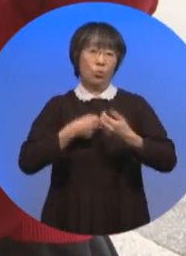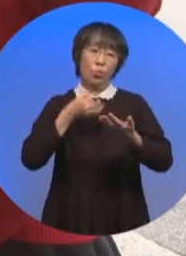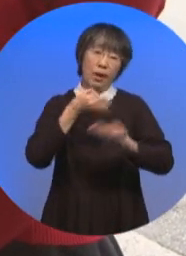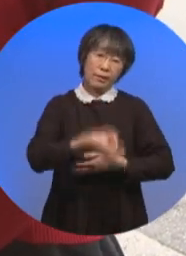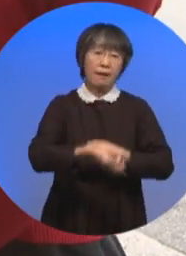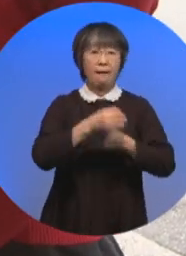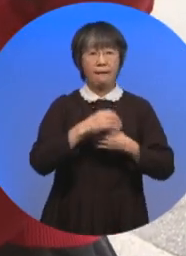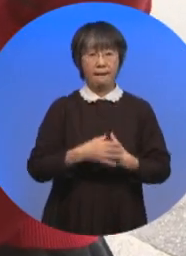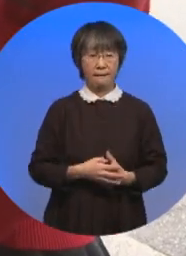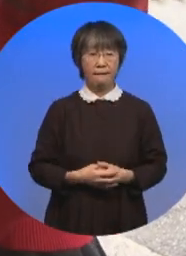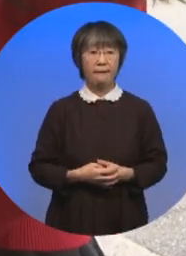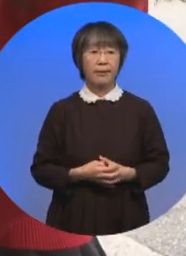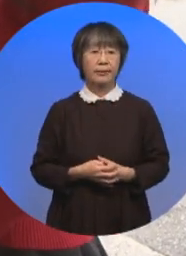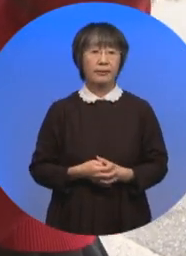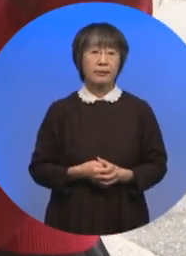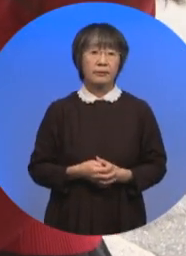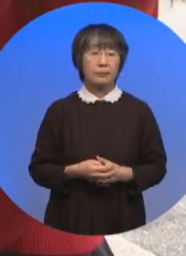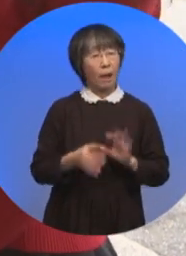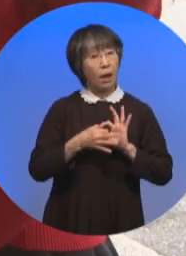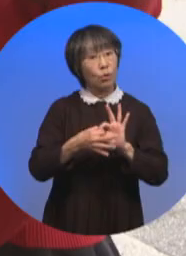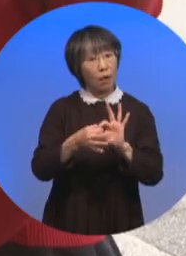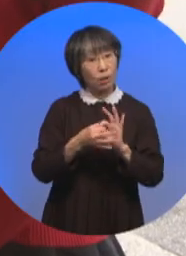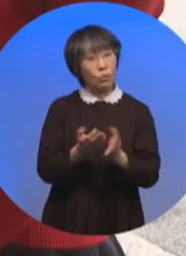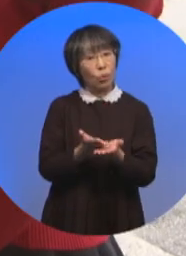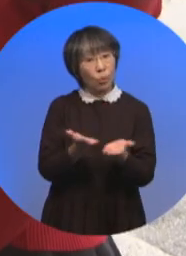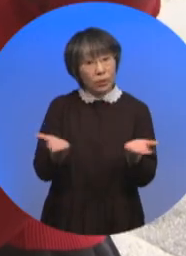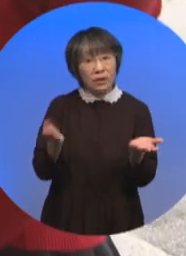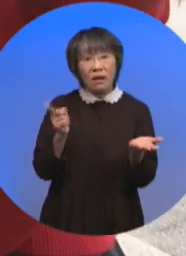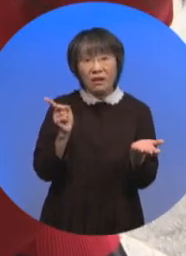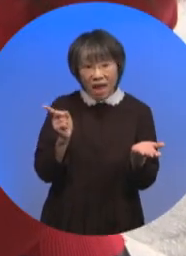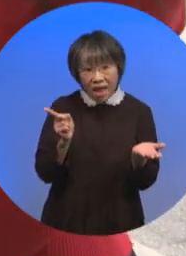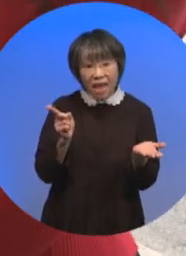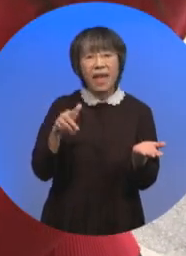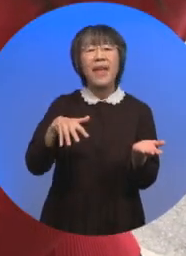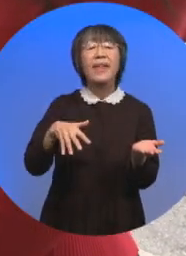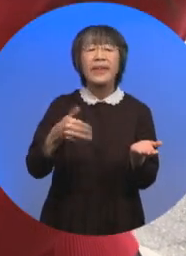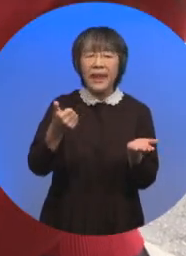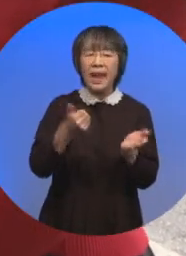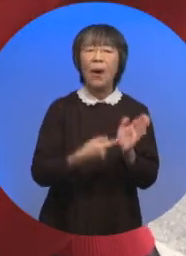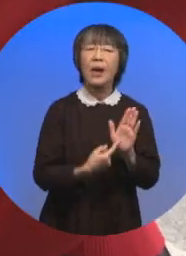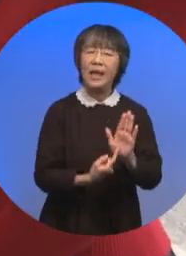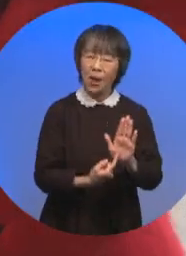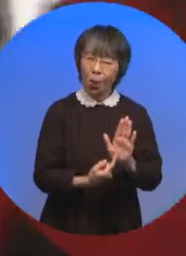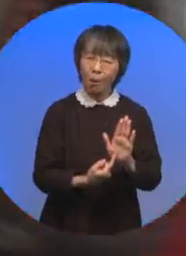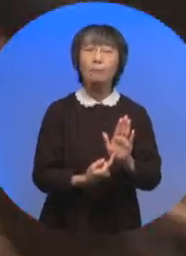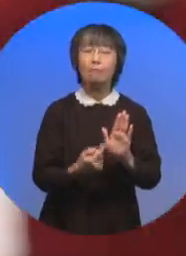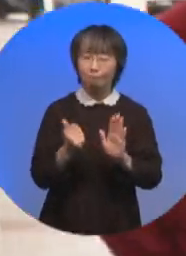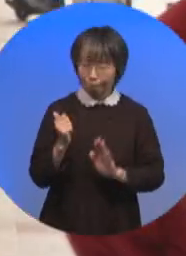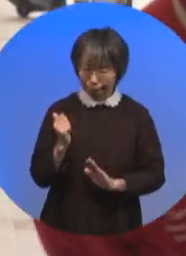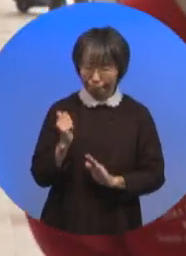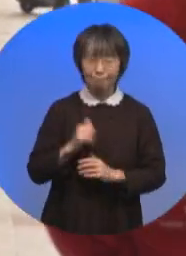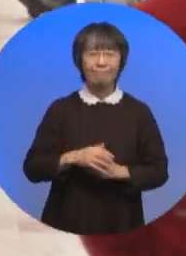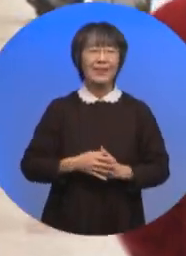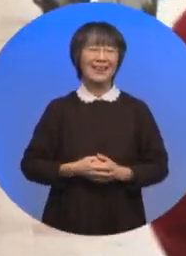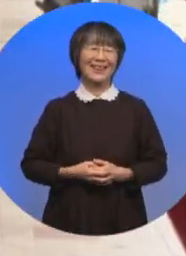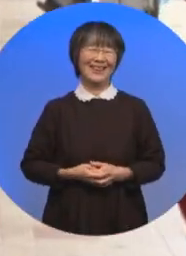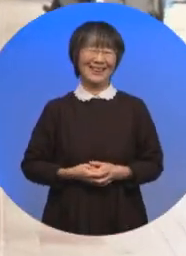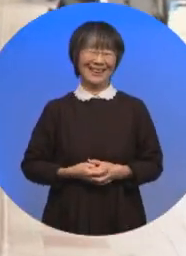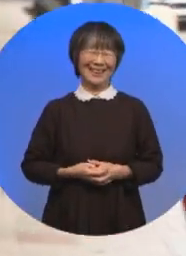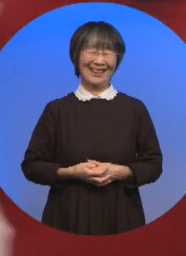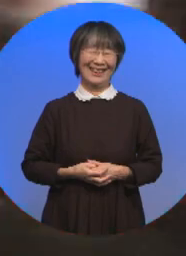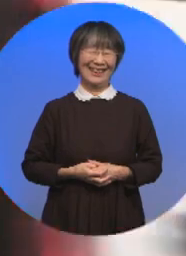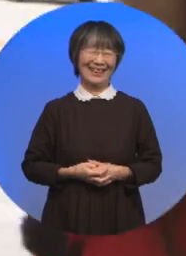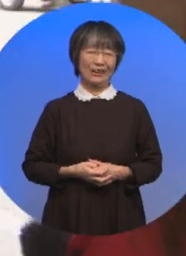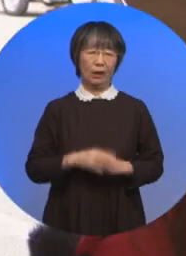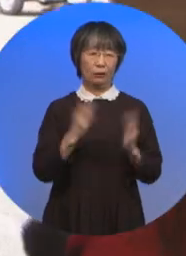え。あ、じゃあ本当にゆかりのお店の前で。 そうなんです。 一ネタ。 そうですね、バリバリ滑ってね。滑ってないわ。いや、滑った。 何も言って